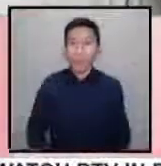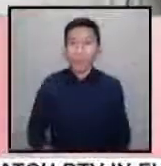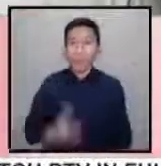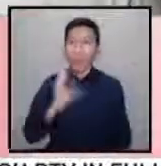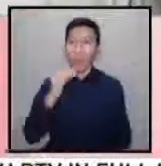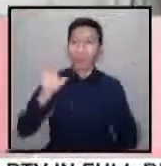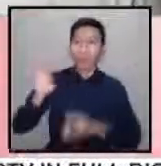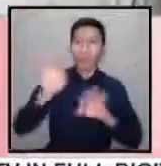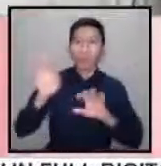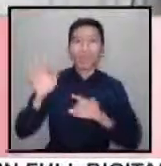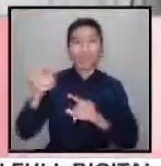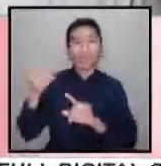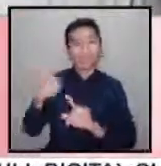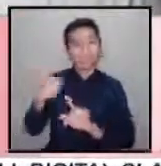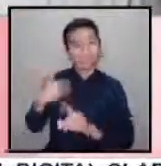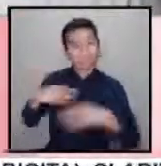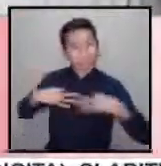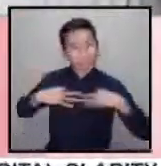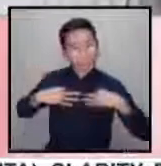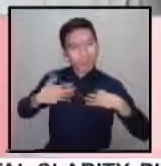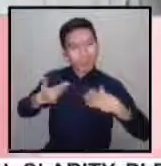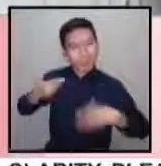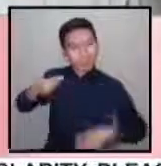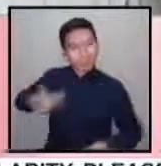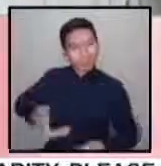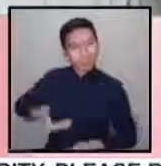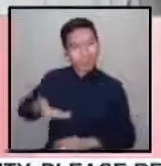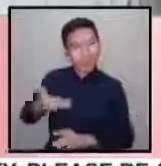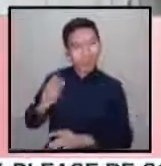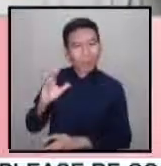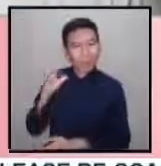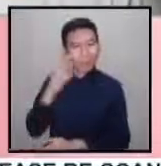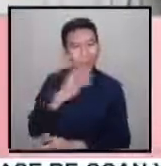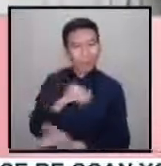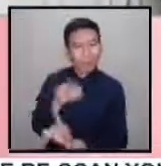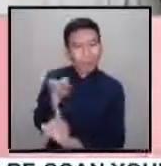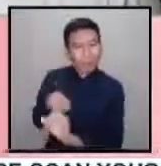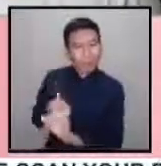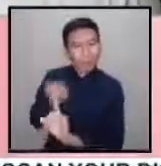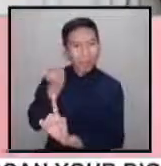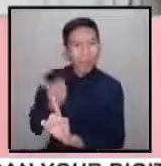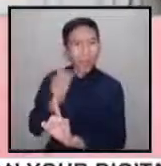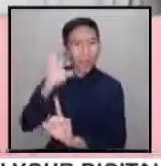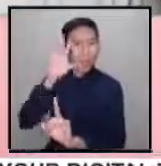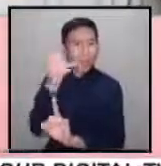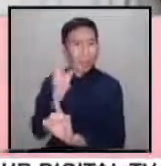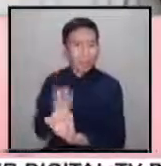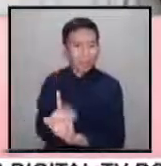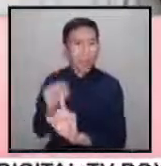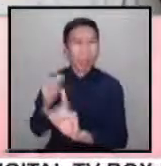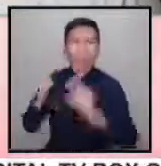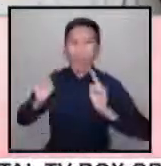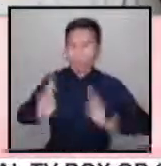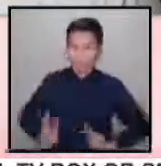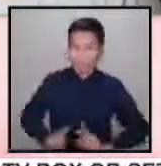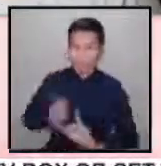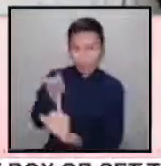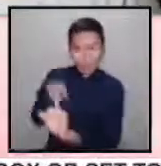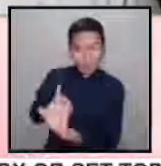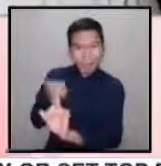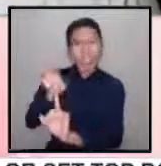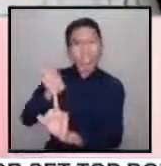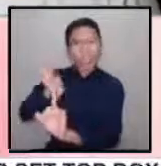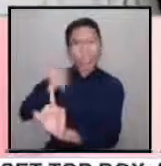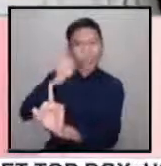may uniform. So, parang napaka-unique. At pwede natin maging model on the spot sa